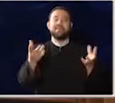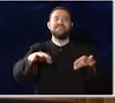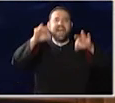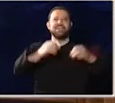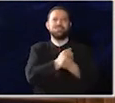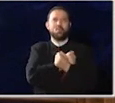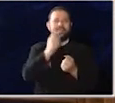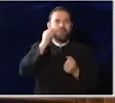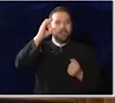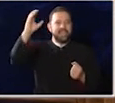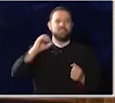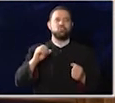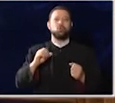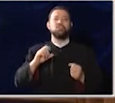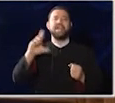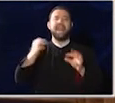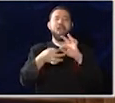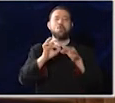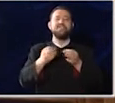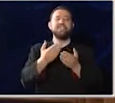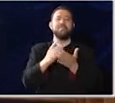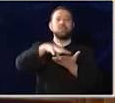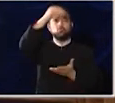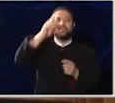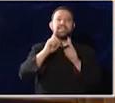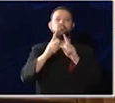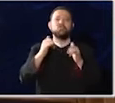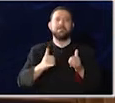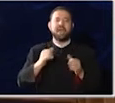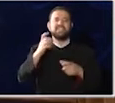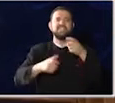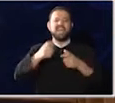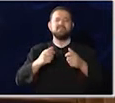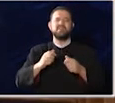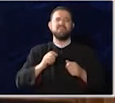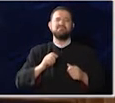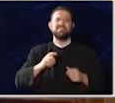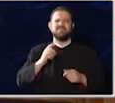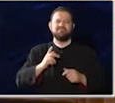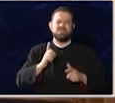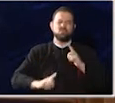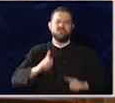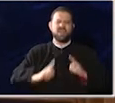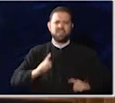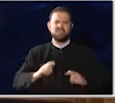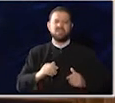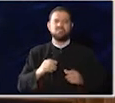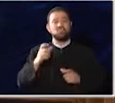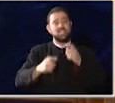Bine v-am regăsit, dragi telespectatori! La Cuvânt pentru Suflet discutăm astăzi despre suferință și despre stigmatizarea